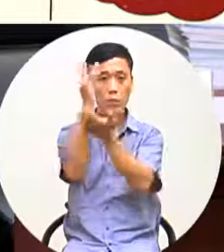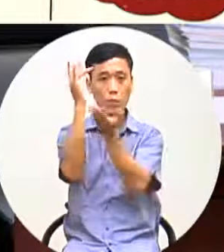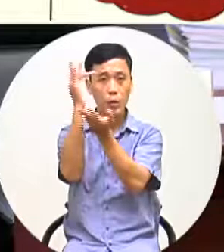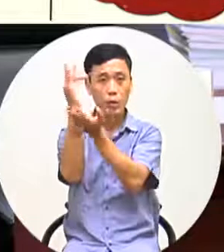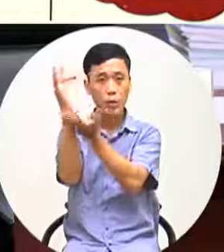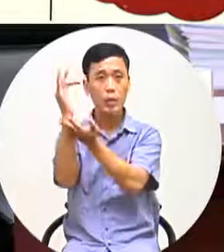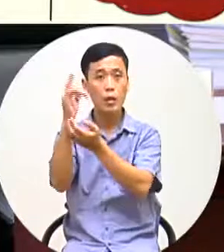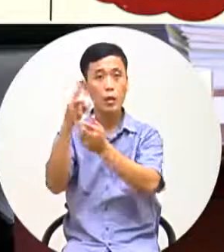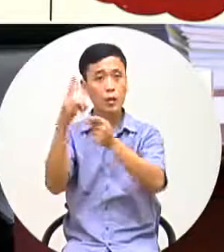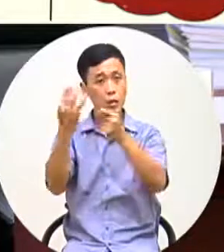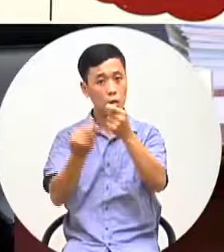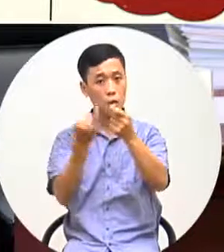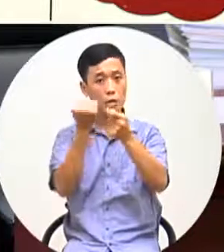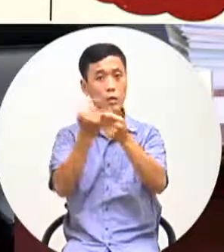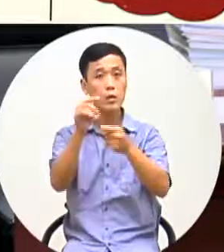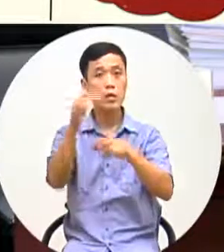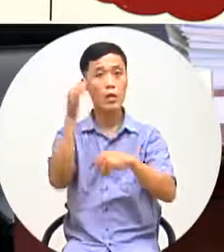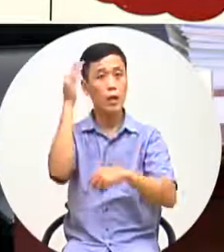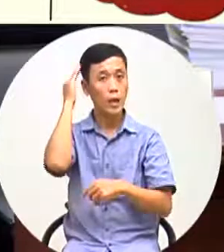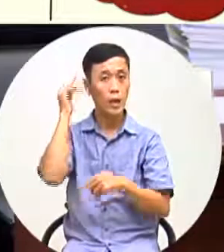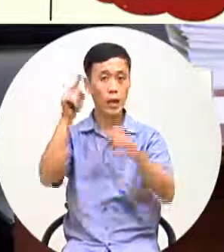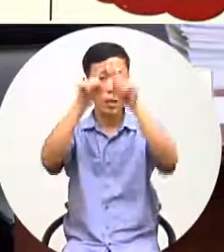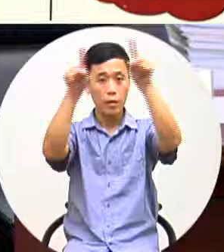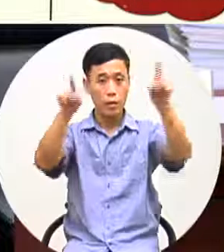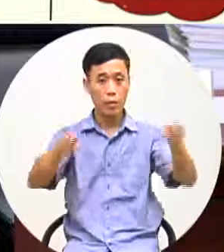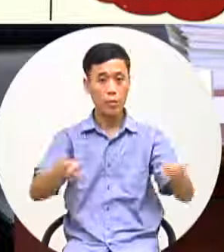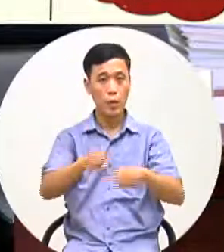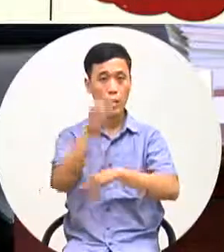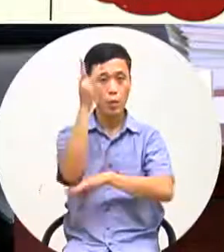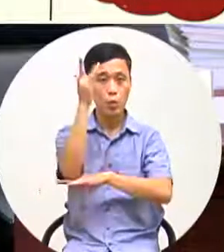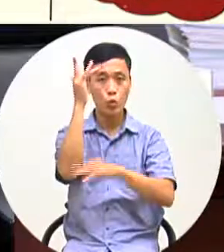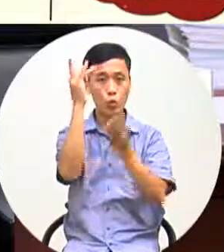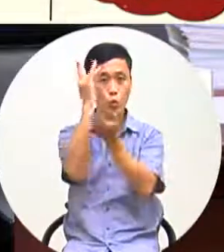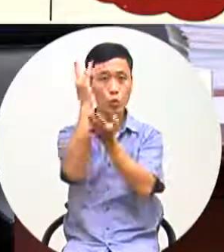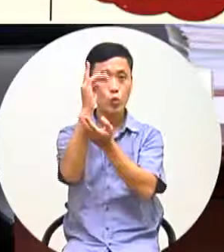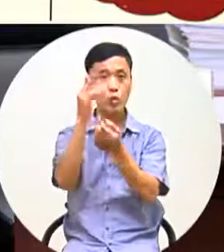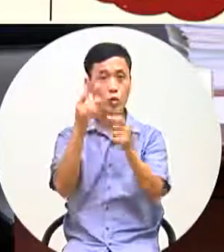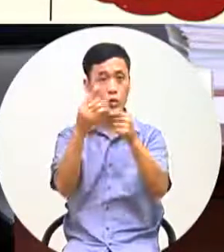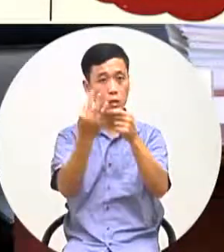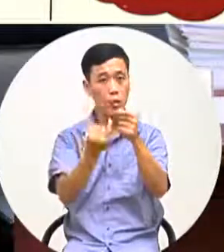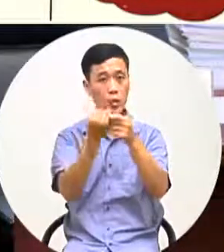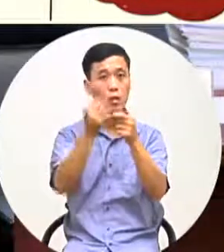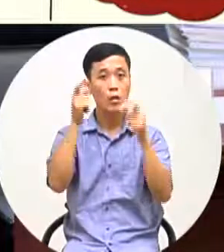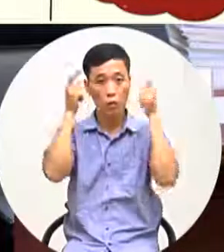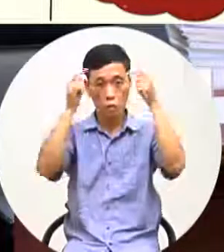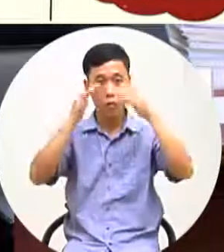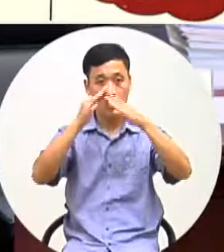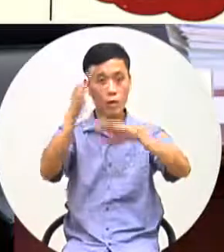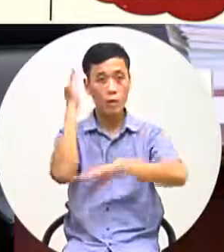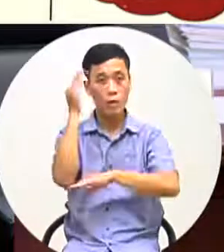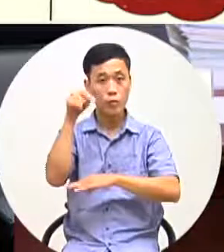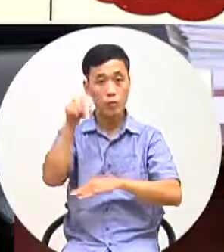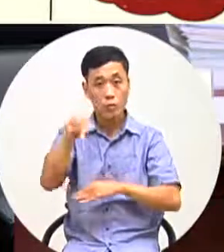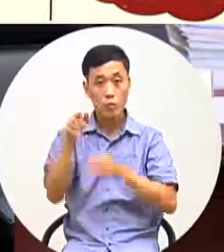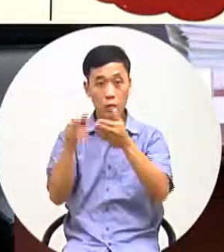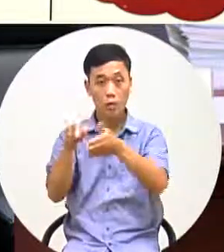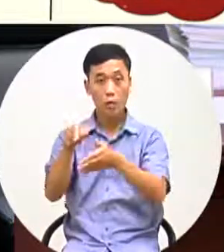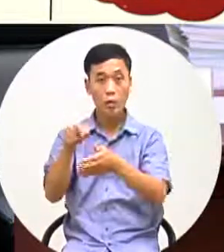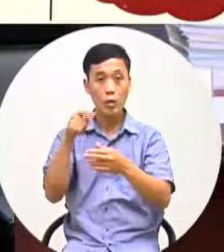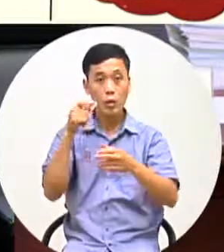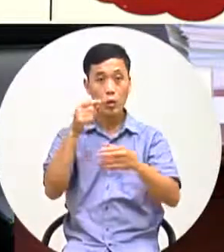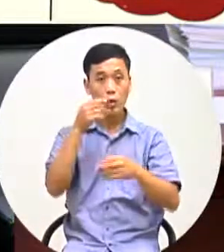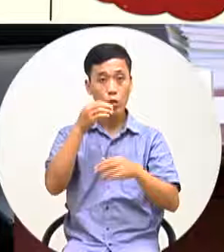还要被砍头几年？那对高雄市的管理上面出了什么问题啦？我觉得这是我们今天在这边要讨论的，